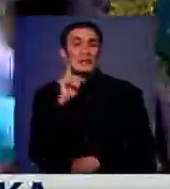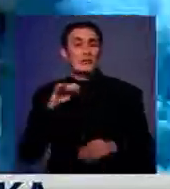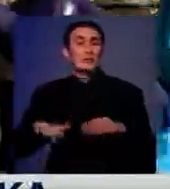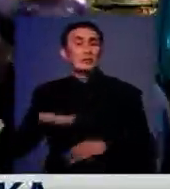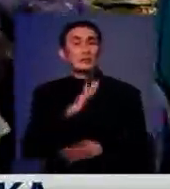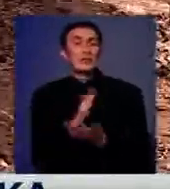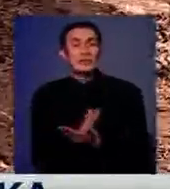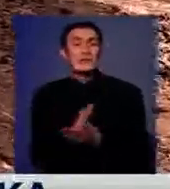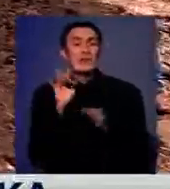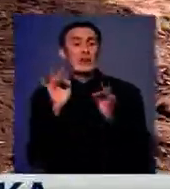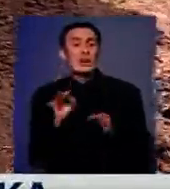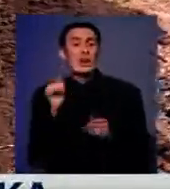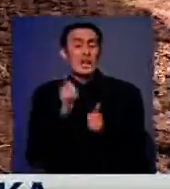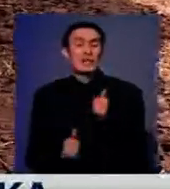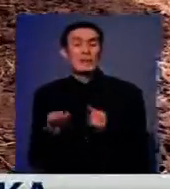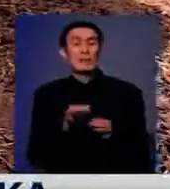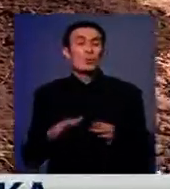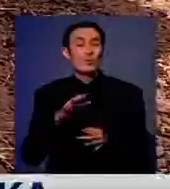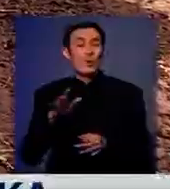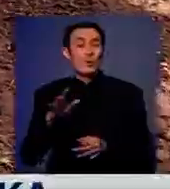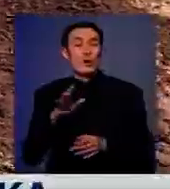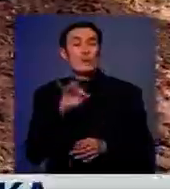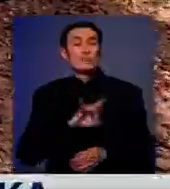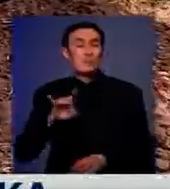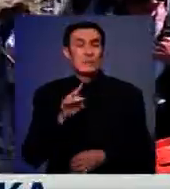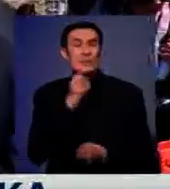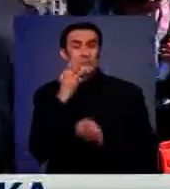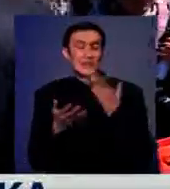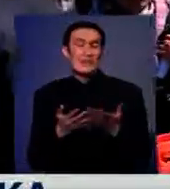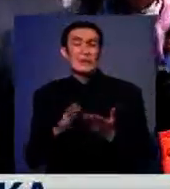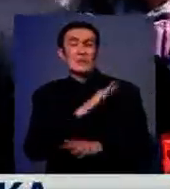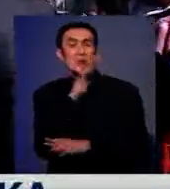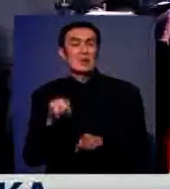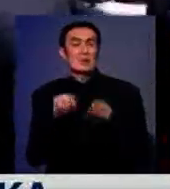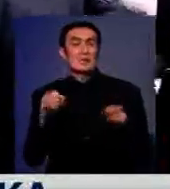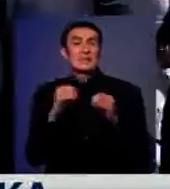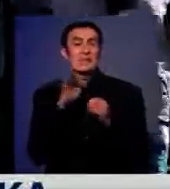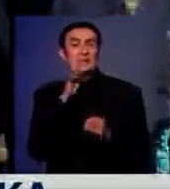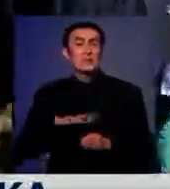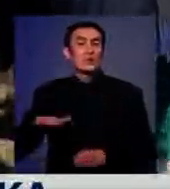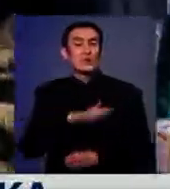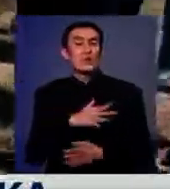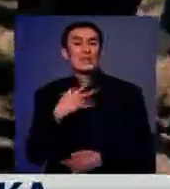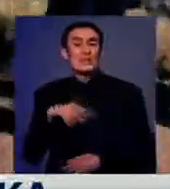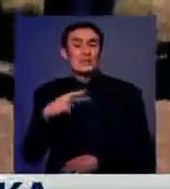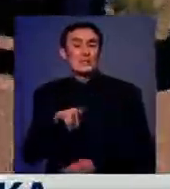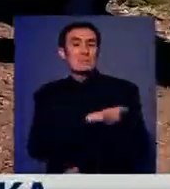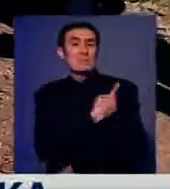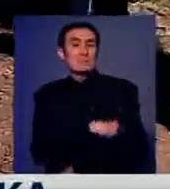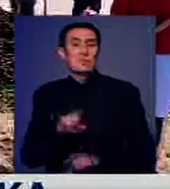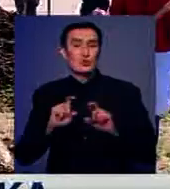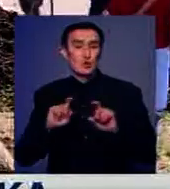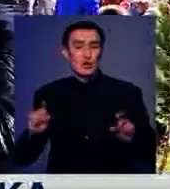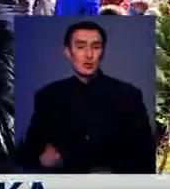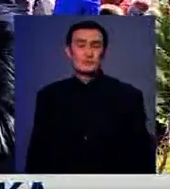зоны есть практически в каждом регионе республики. Цветники и парки разбили за последние 10 лет на территории 20